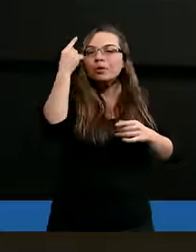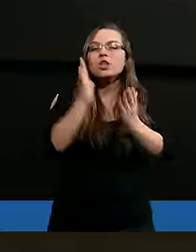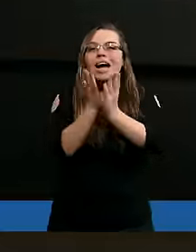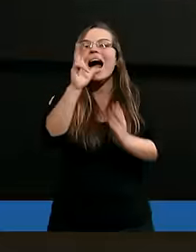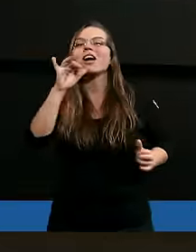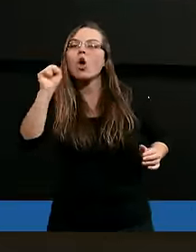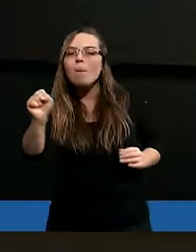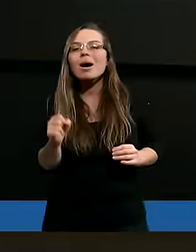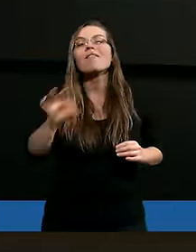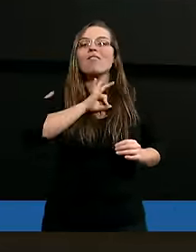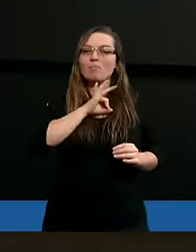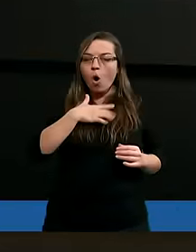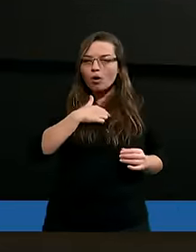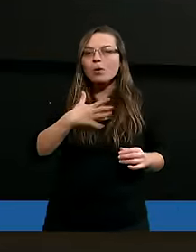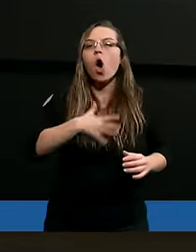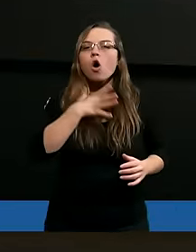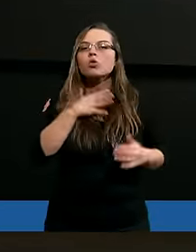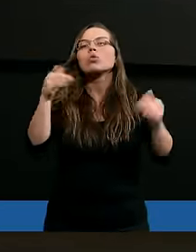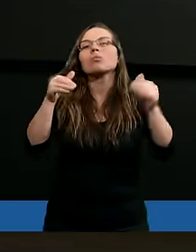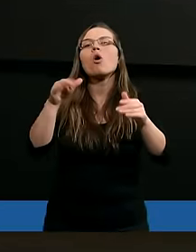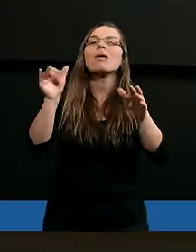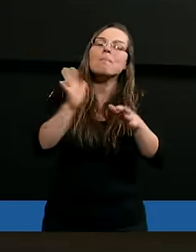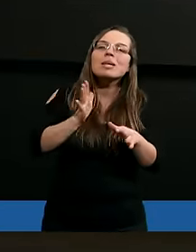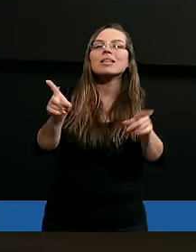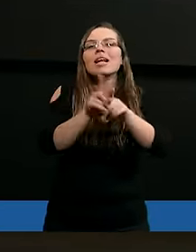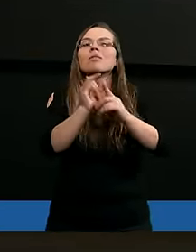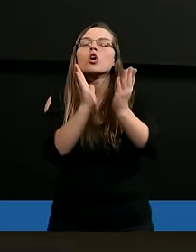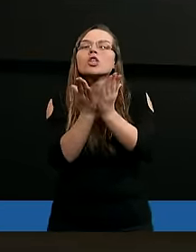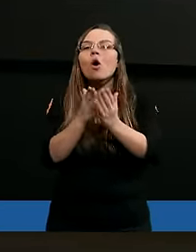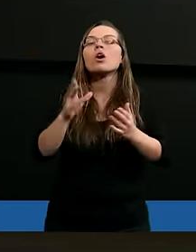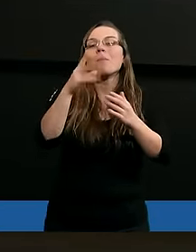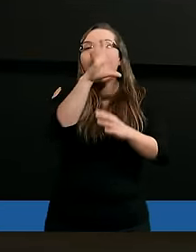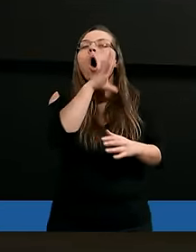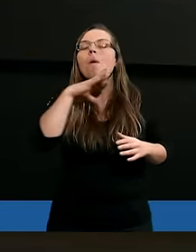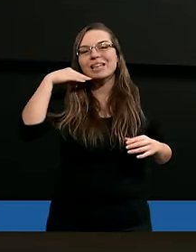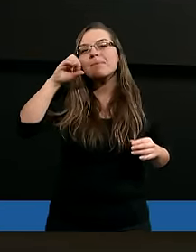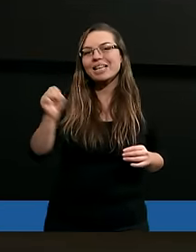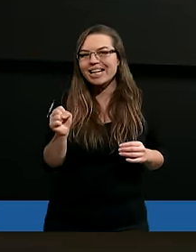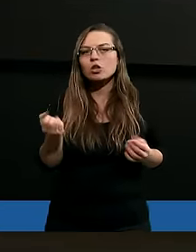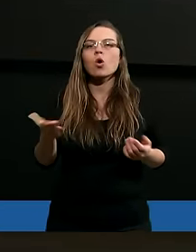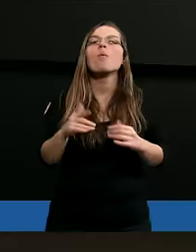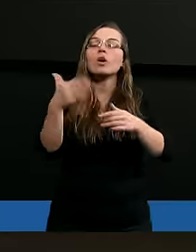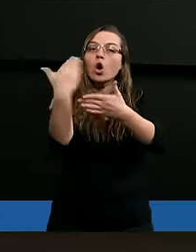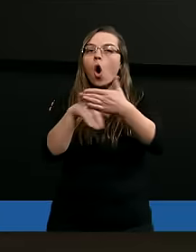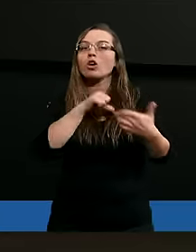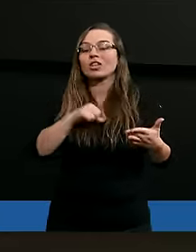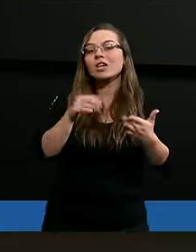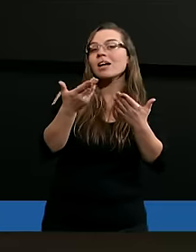Hioba w moim odczuciu może być też postrzegana jako księga dość optymistyczna. Przecież